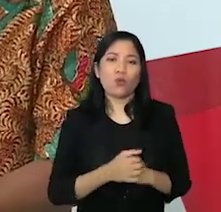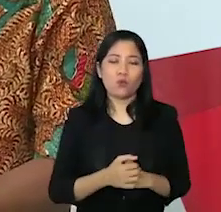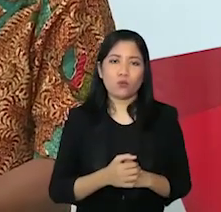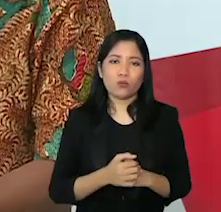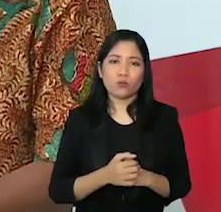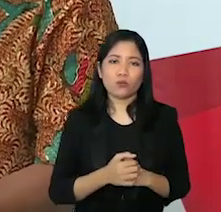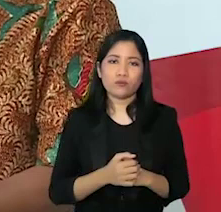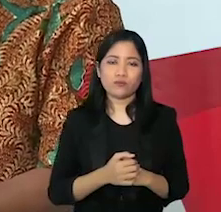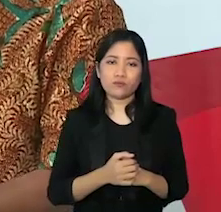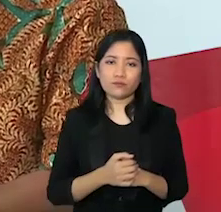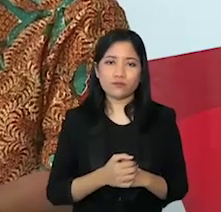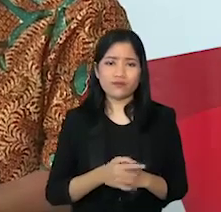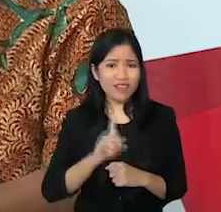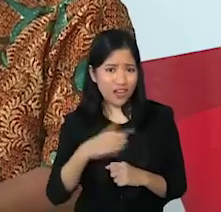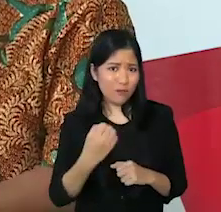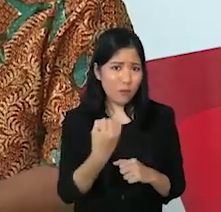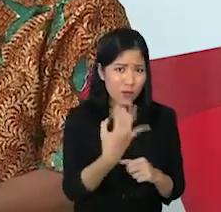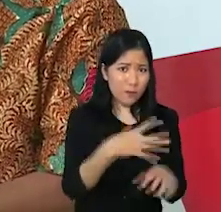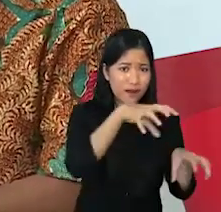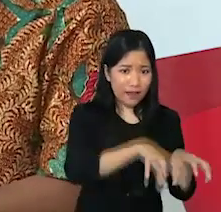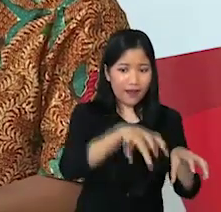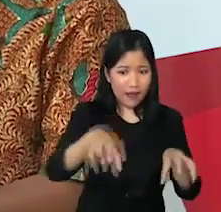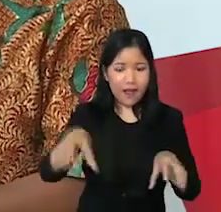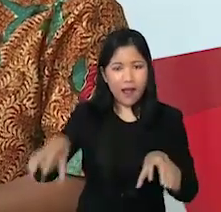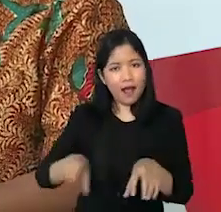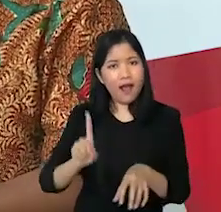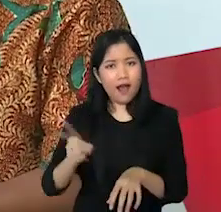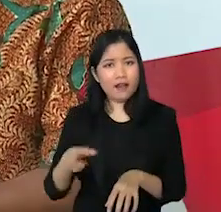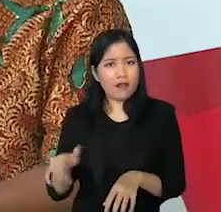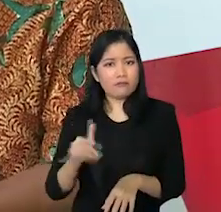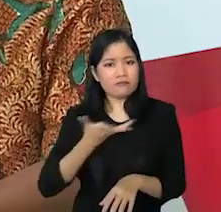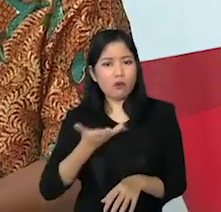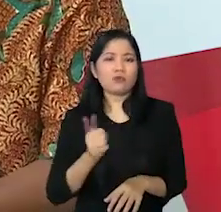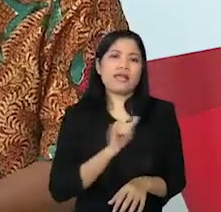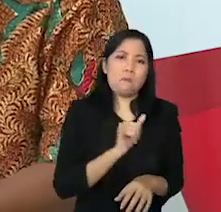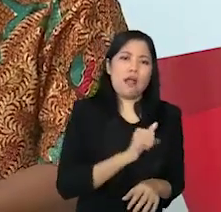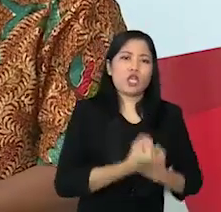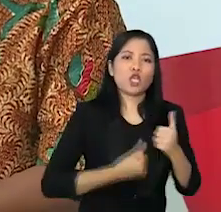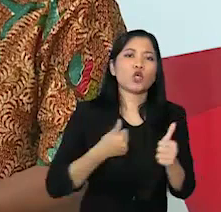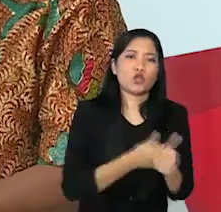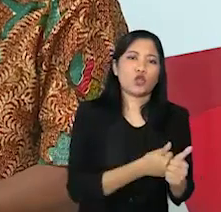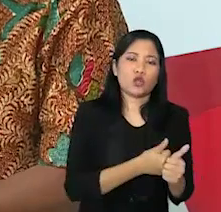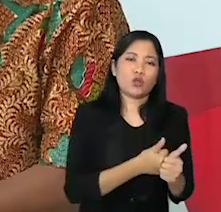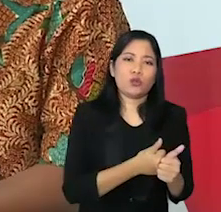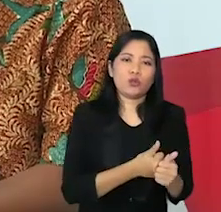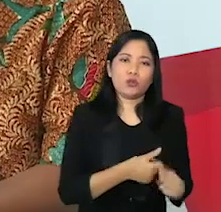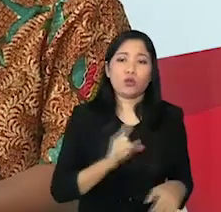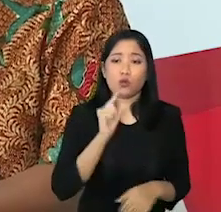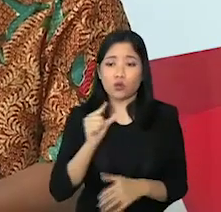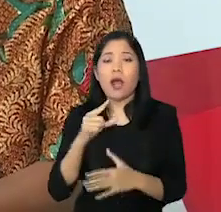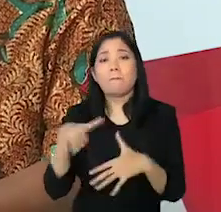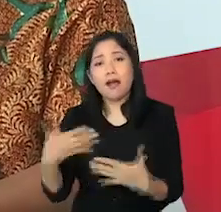Sudah barang tentu beberapa daerah juga akan melakukan hal yang sama dalam rangka untuk melakukan